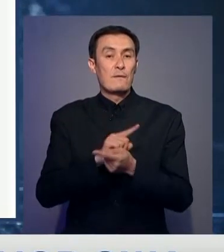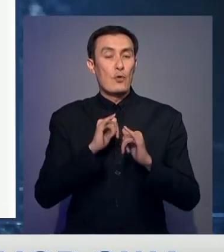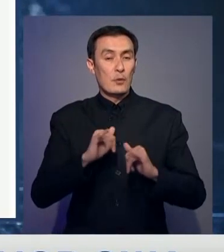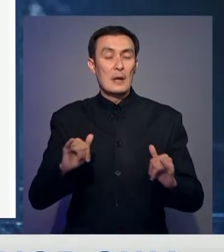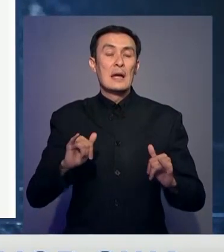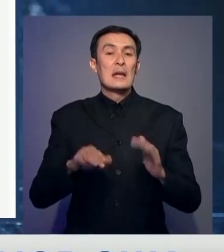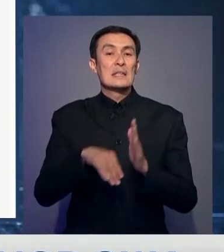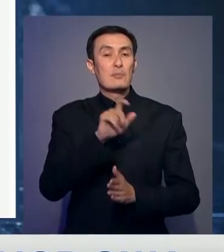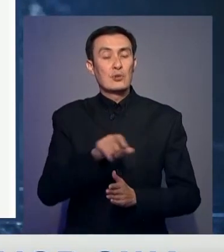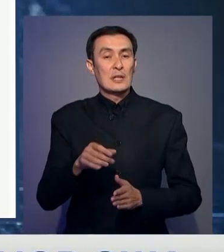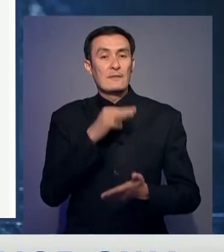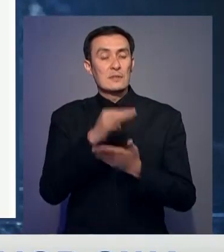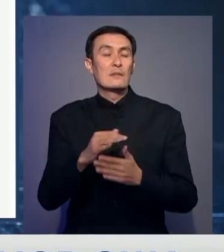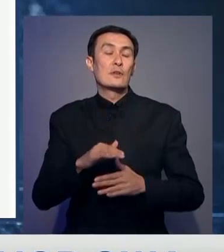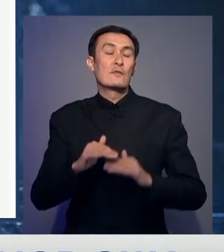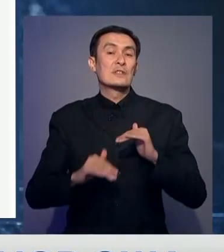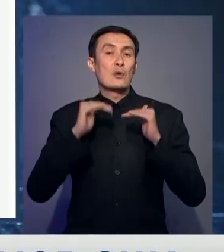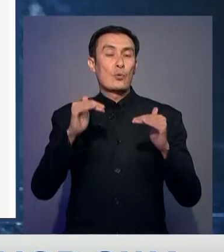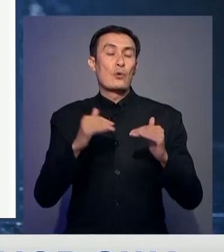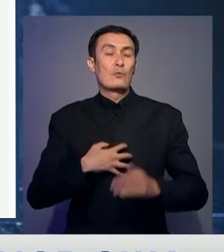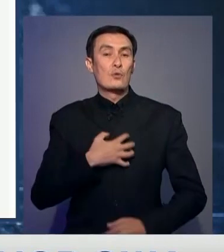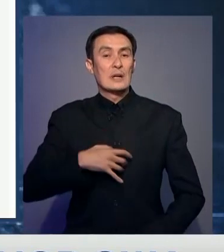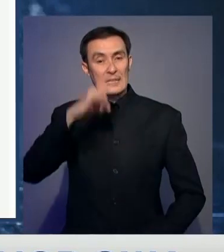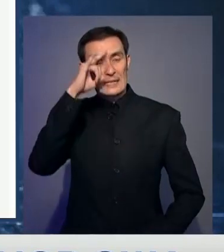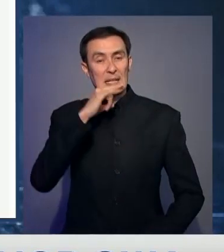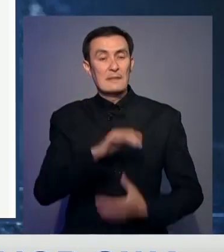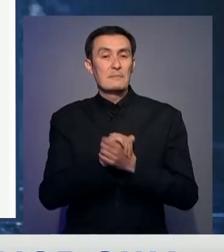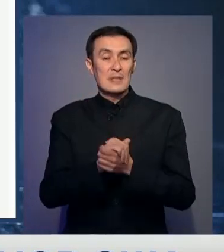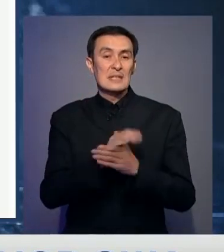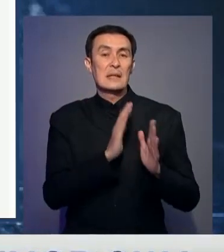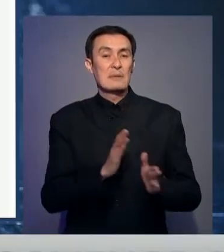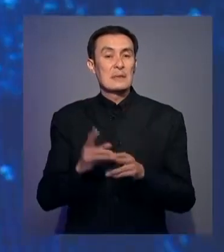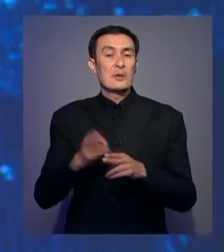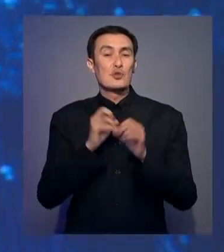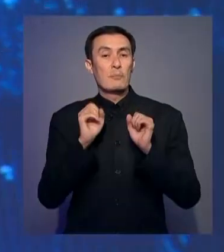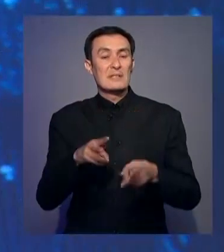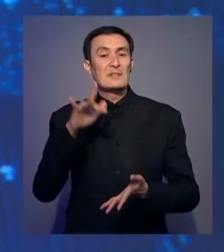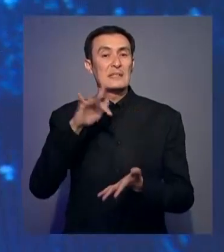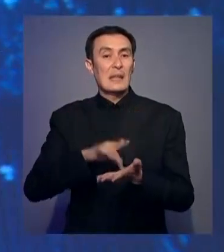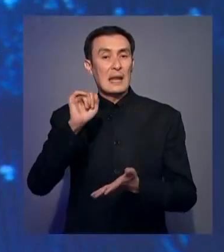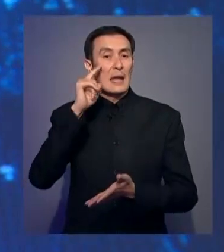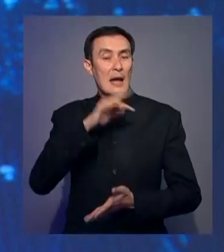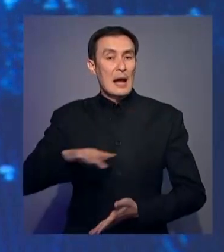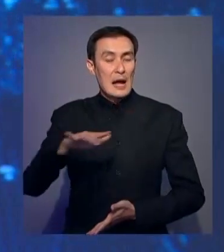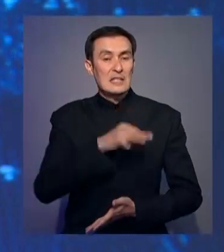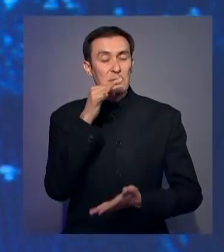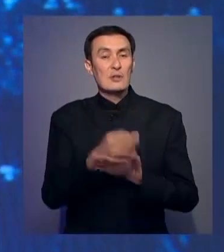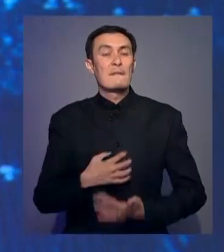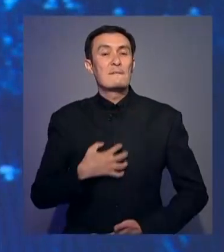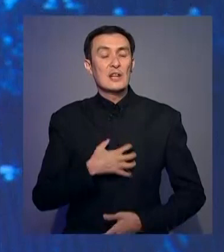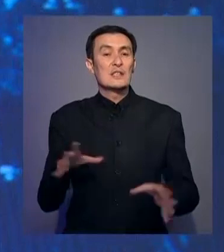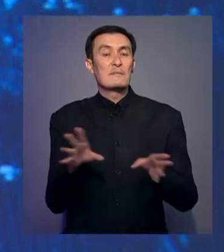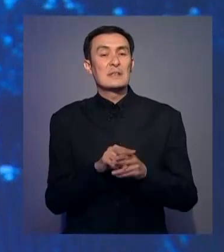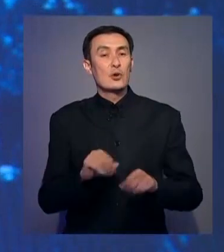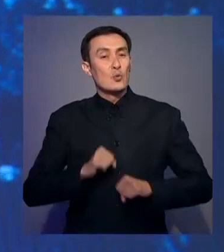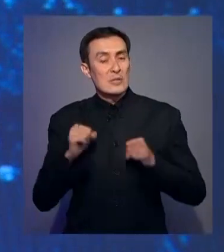реформ. Конгрессмены высоко оценили роль Казахстана в укреплении мира, стабильности и безопасности в Центральной Азии, подчеркнули важность